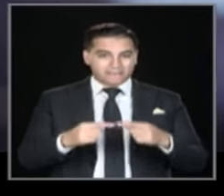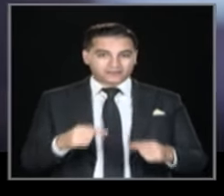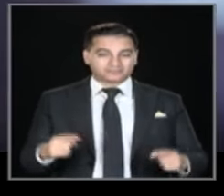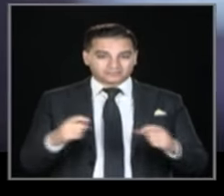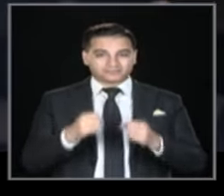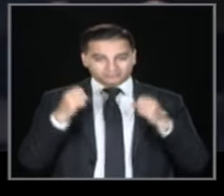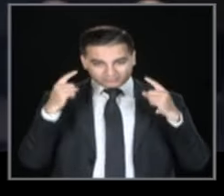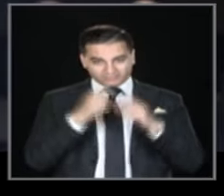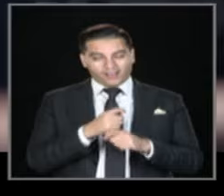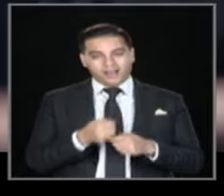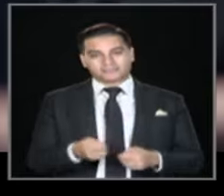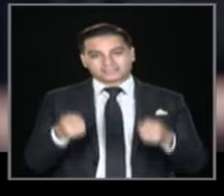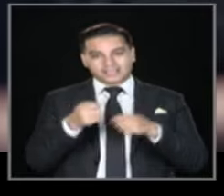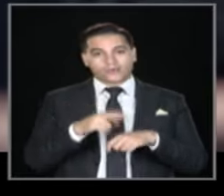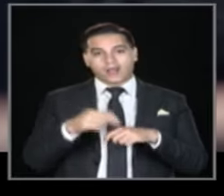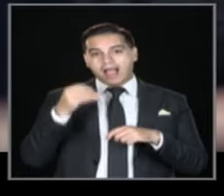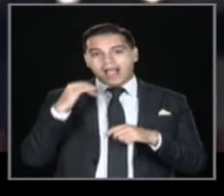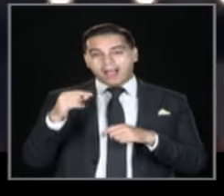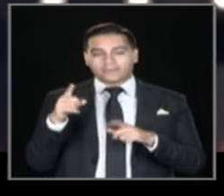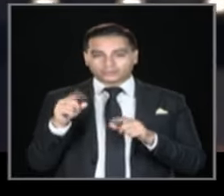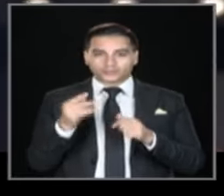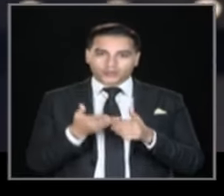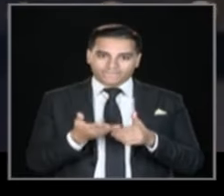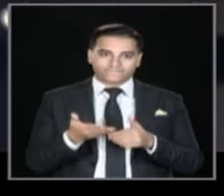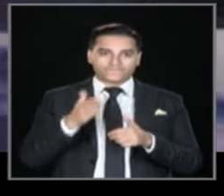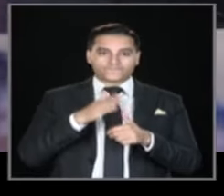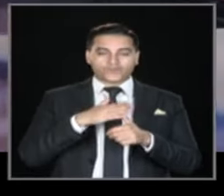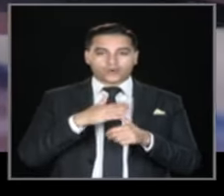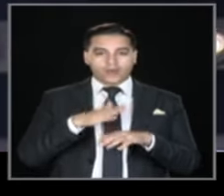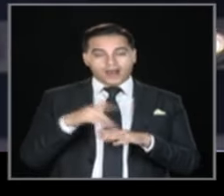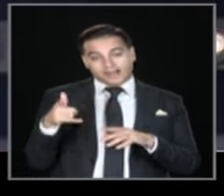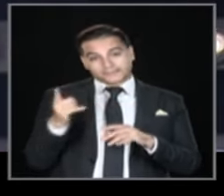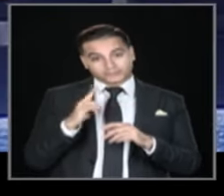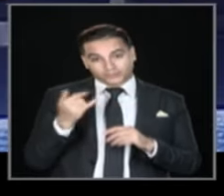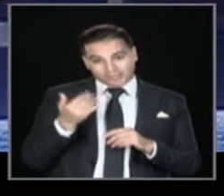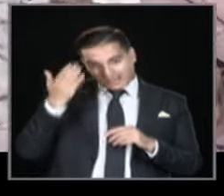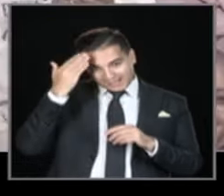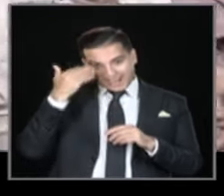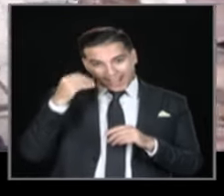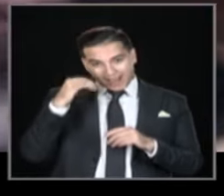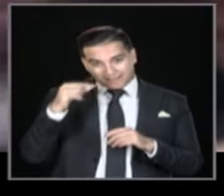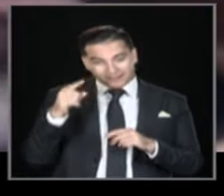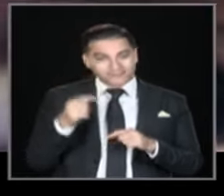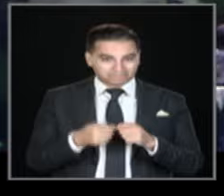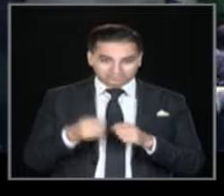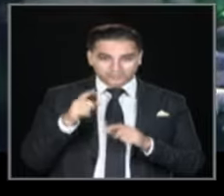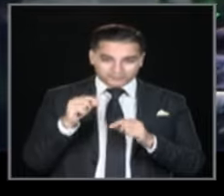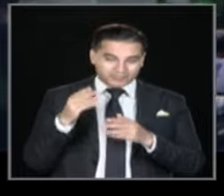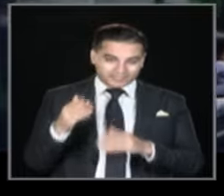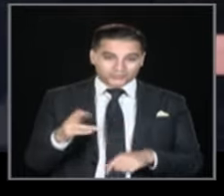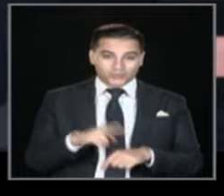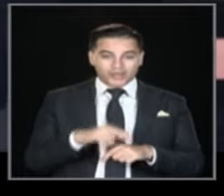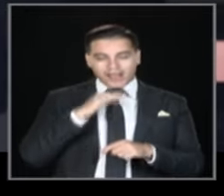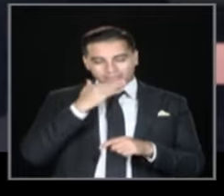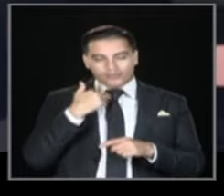النهايه طبعا احمد سليمان قدر يتقدم ودي مش سهله اجابه صحيحه الحمد